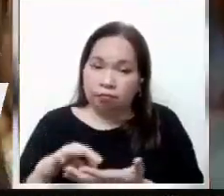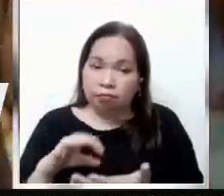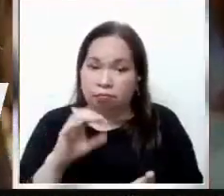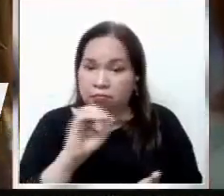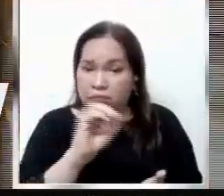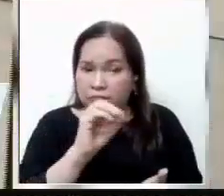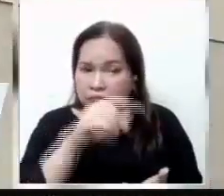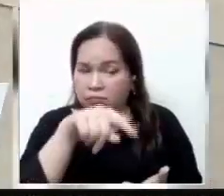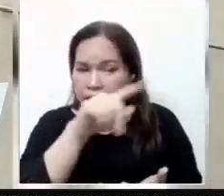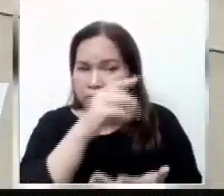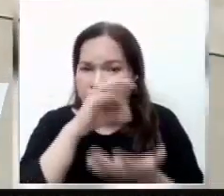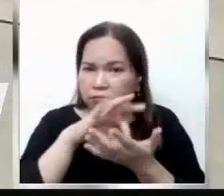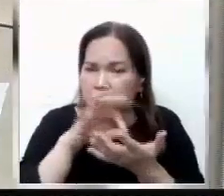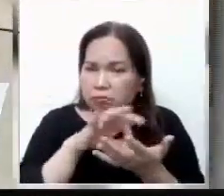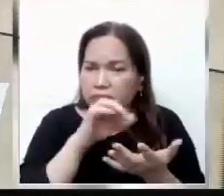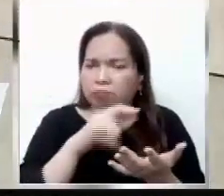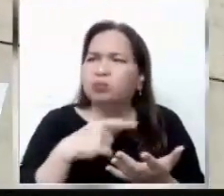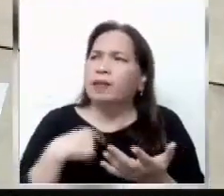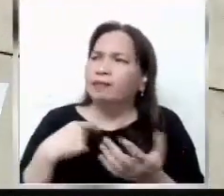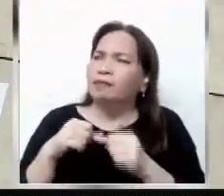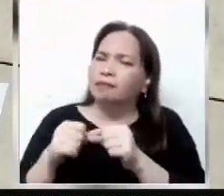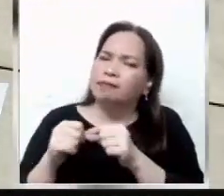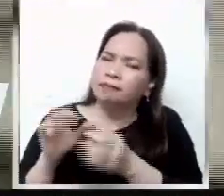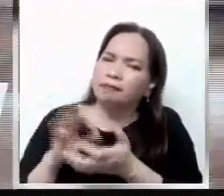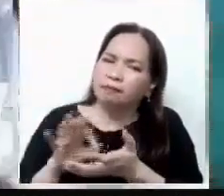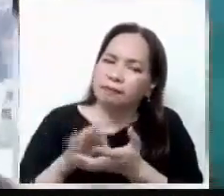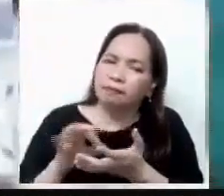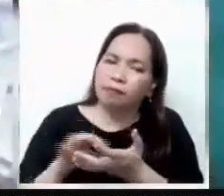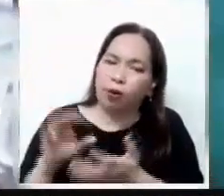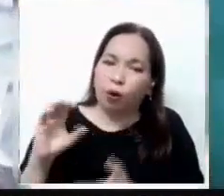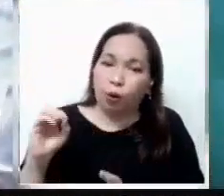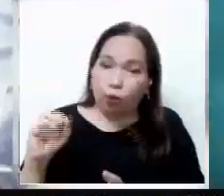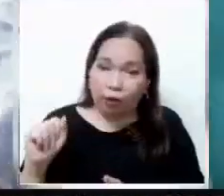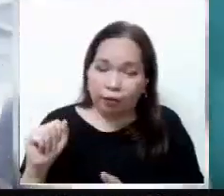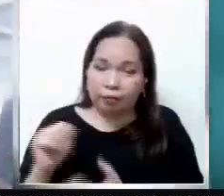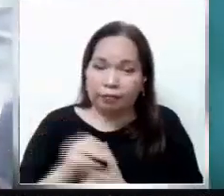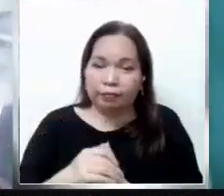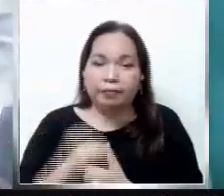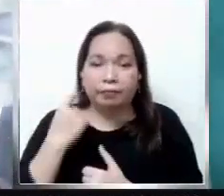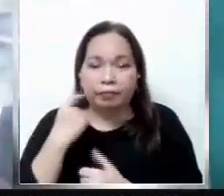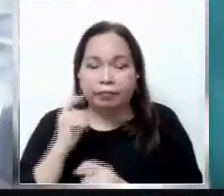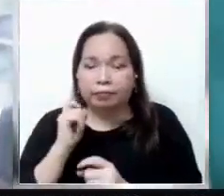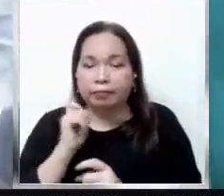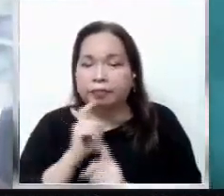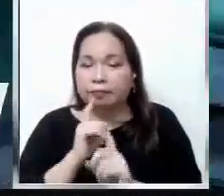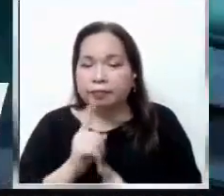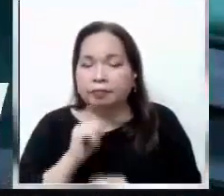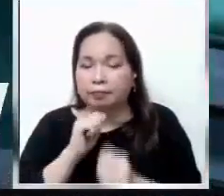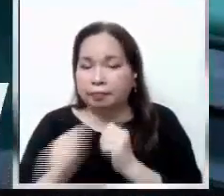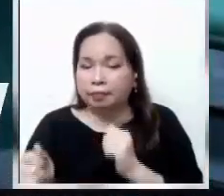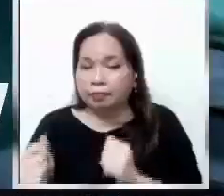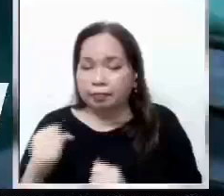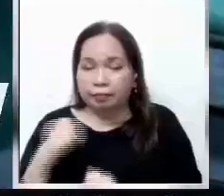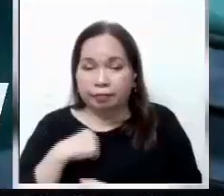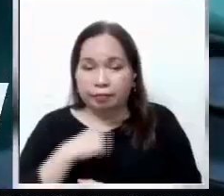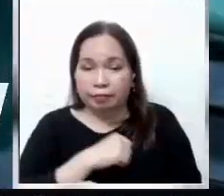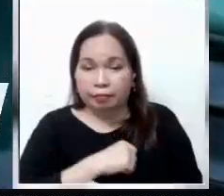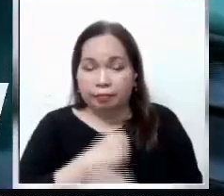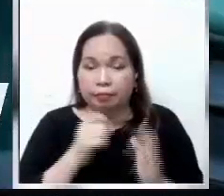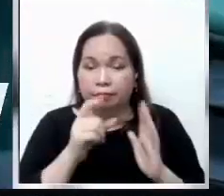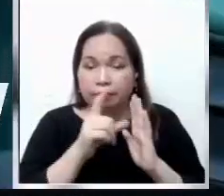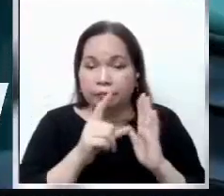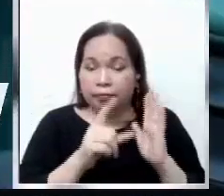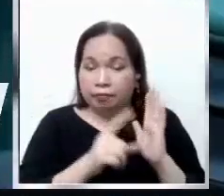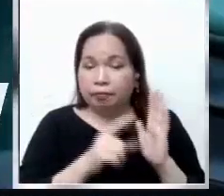expenses, ino-audit pa rin umano ito ng Commission on Audit. Kanina mabilis lumusot sa komite ng Senado ang panukalang 10.7